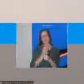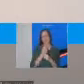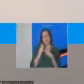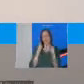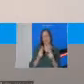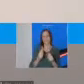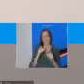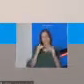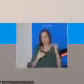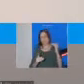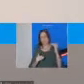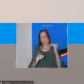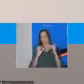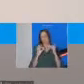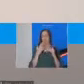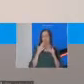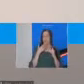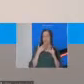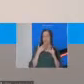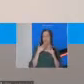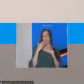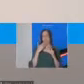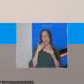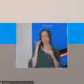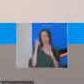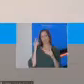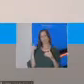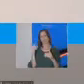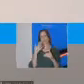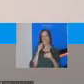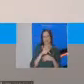בצד טוב לפער הזה שהולך וגדל בין יהודי ארצות הברית לישראל.